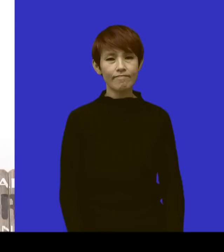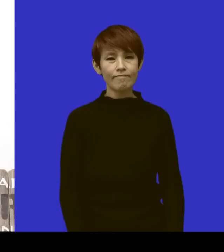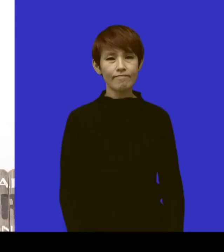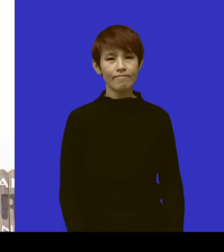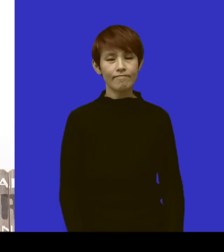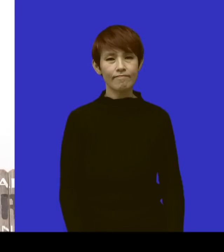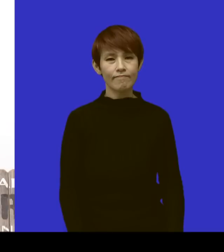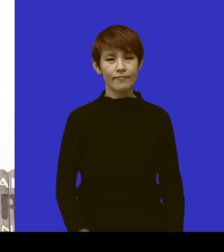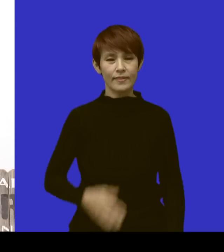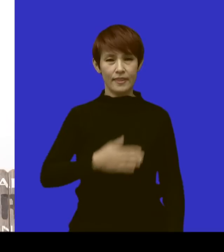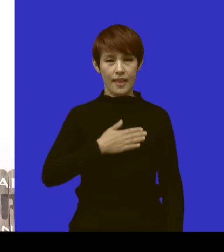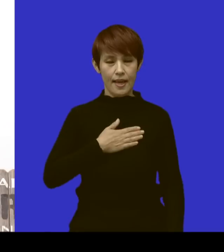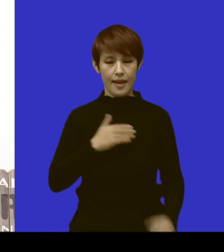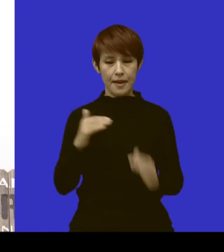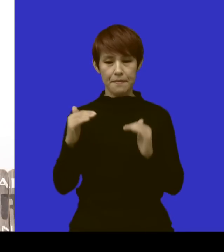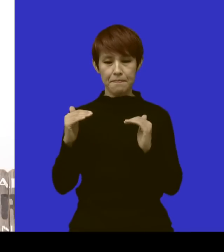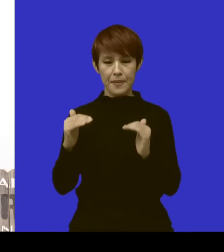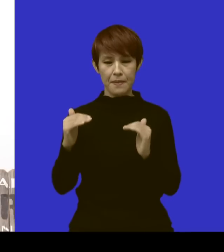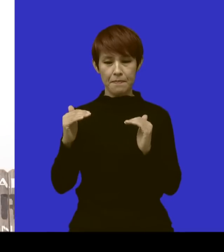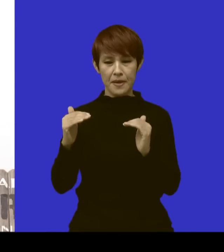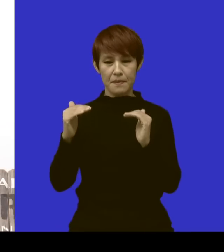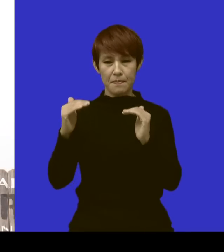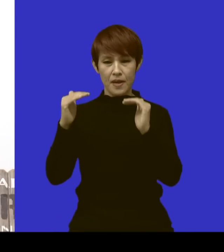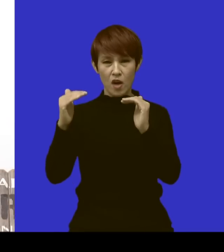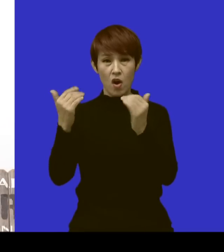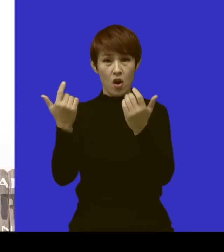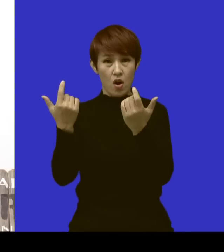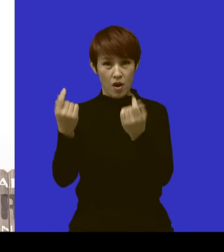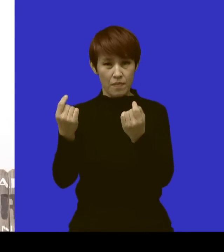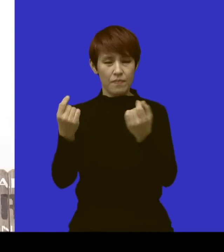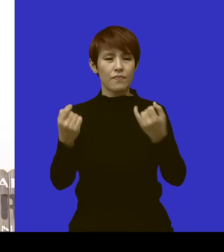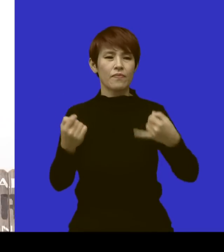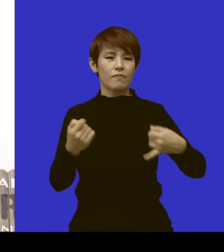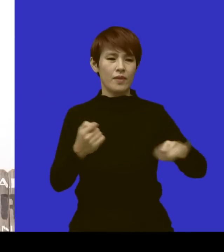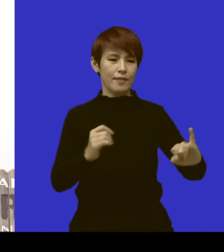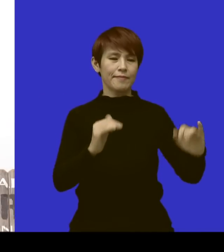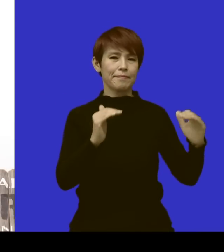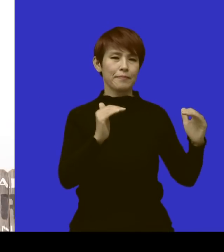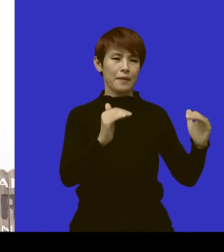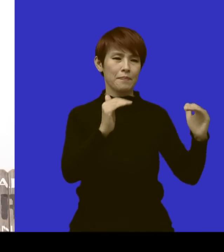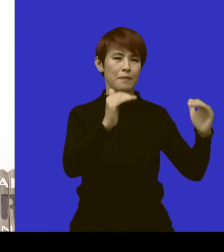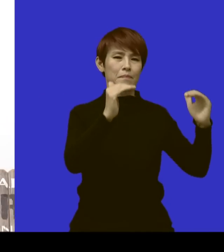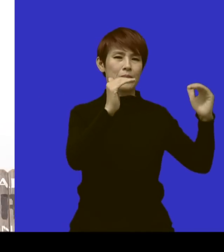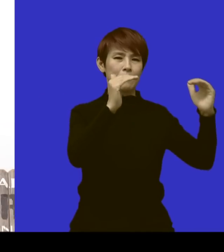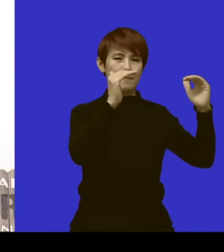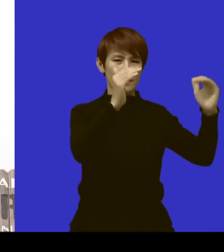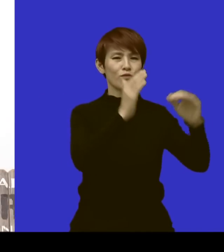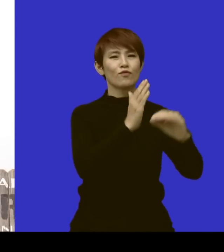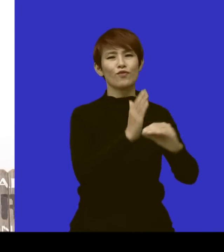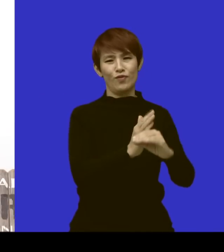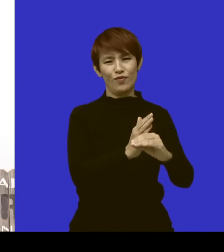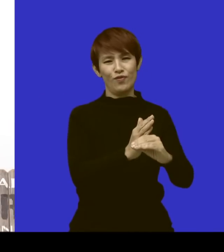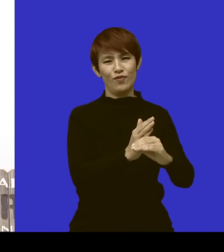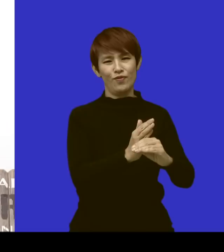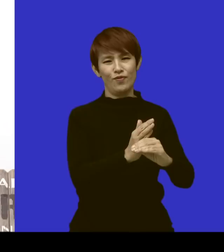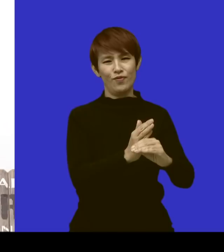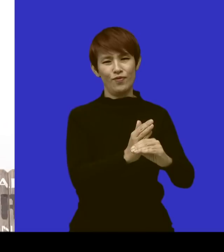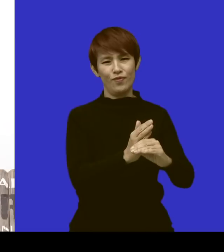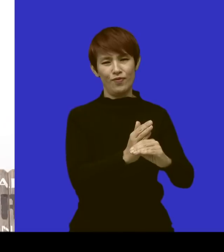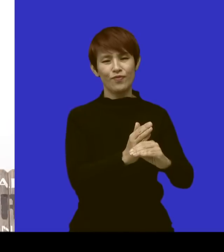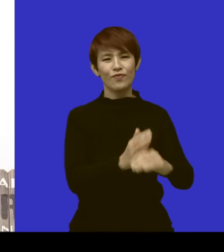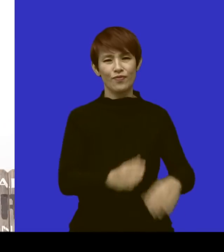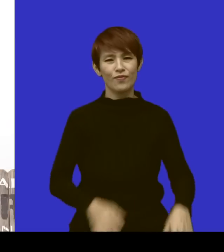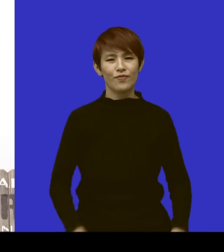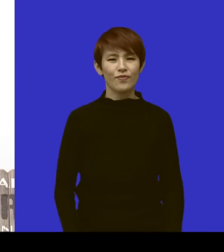제가 조금씩 성장하듯이 아이도 조금씩 성장하는 우리가 지금 그런 길을 가고 있는 게 아닌가.